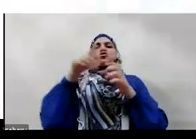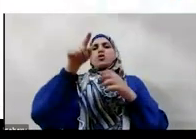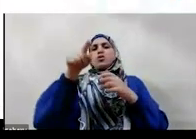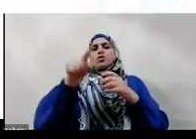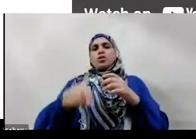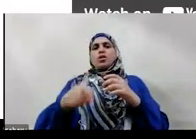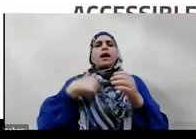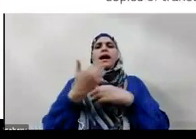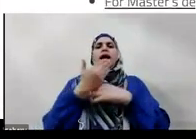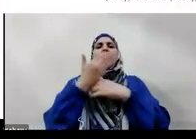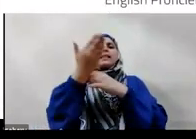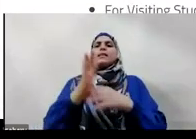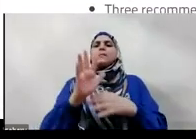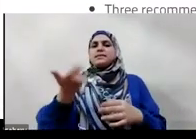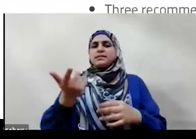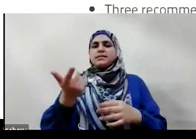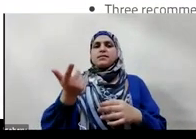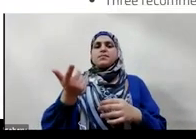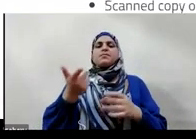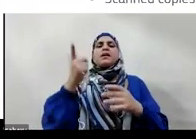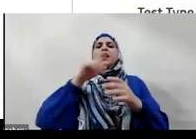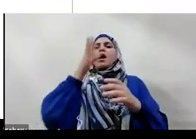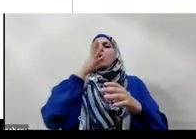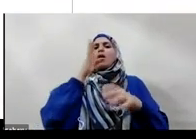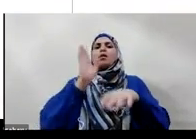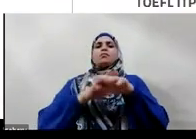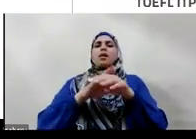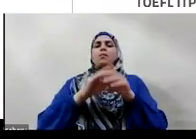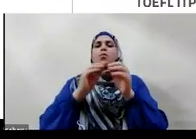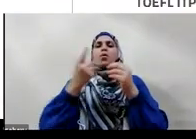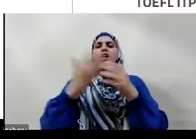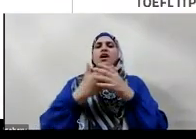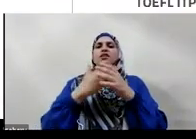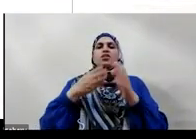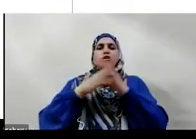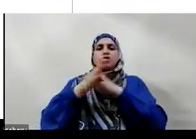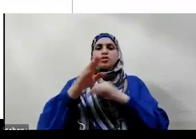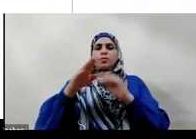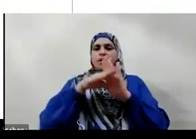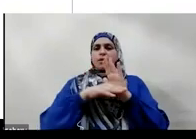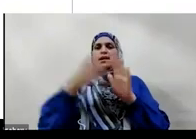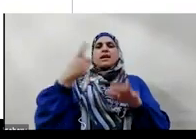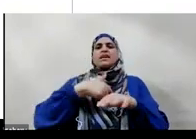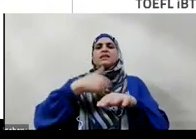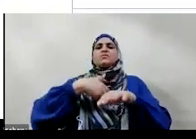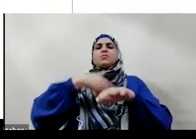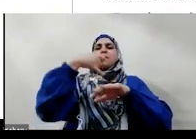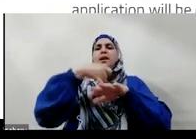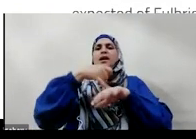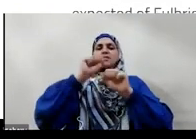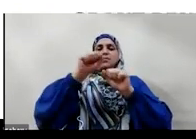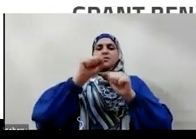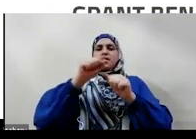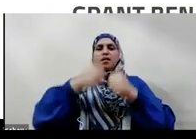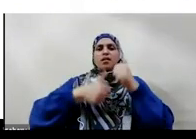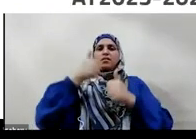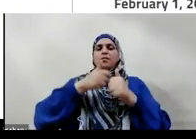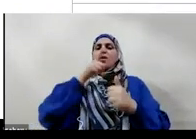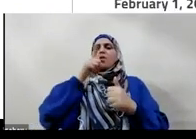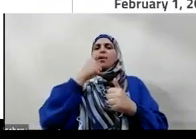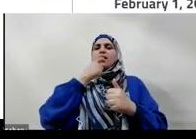البرنامج، الأوراق المطلوبة للتقديم على البرنامج، أسماء المراكز المعتمدة لاختبارات إجادة اللغة